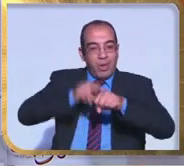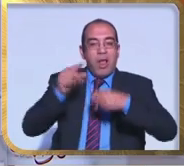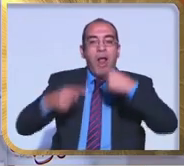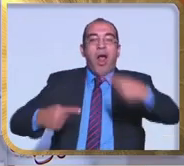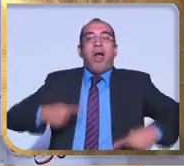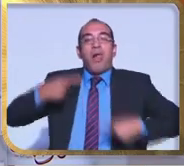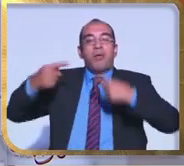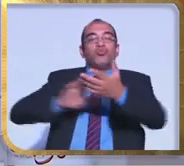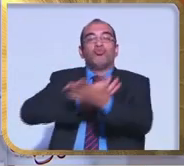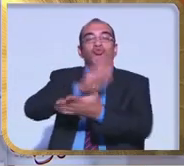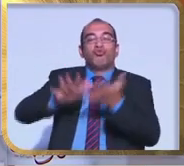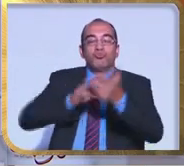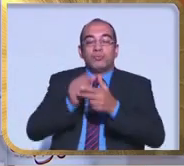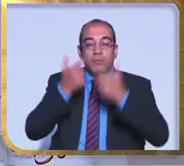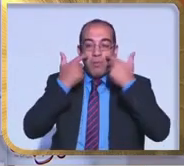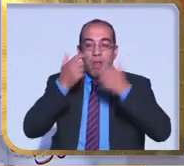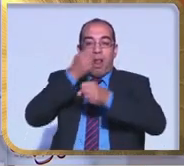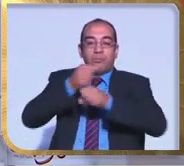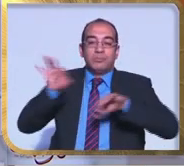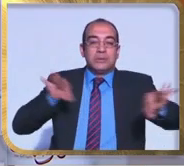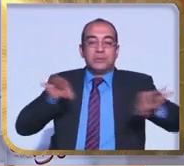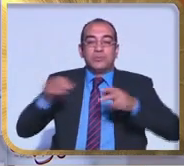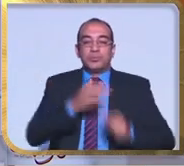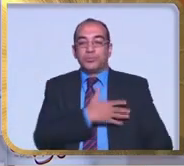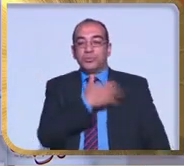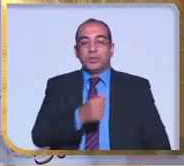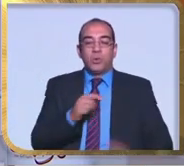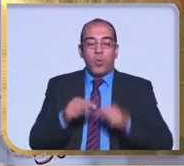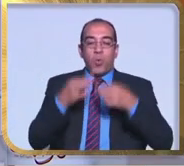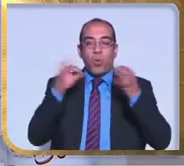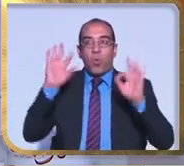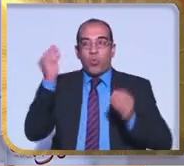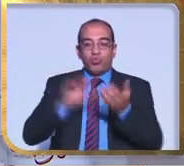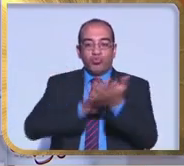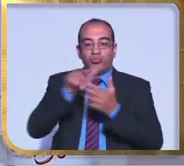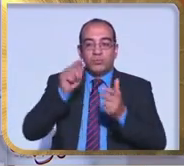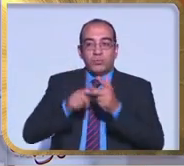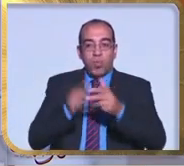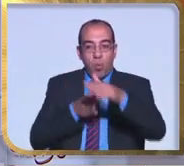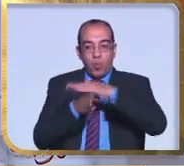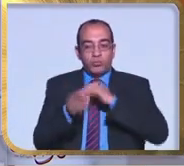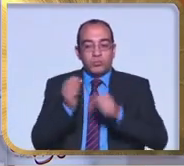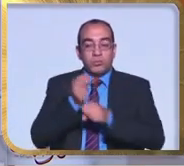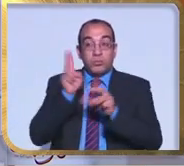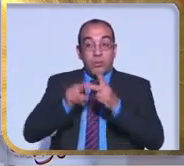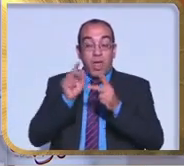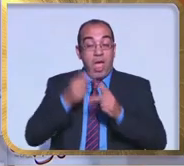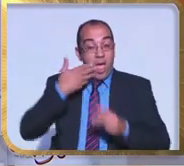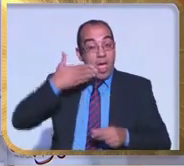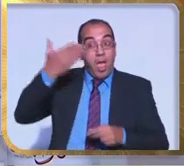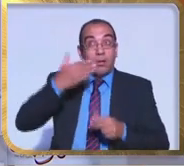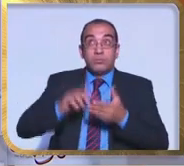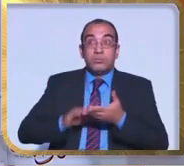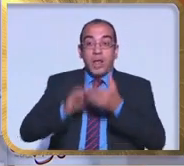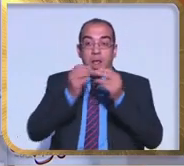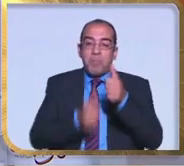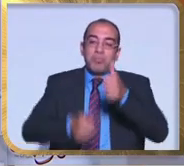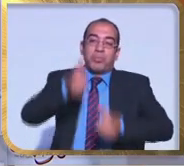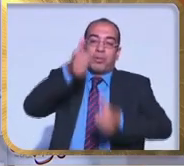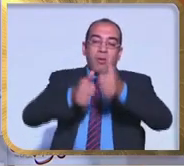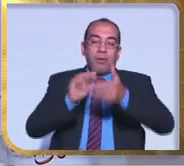بيحاول يحافظ على اتزانه الإيماني في كل مشكلة هو بيدخلها، عشان عارف إنه في دار